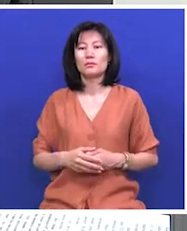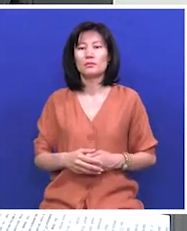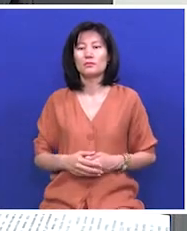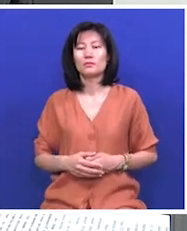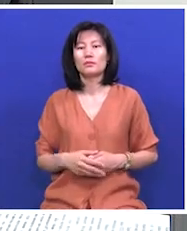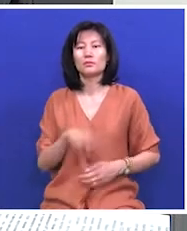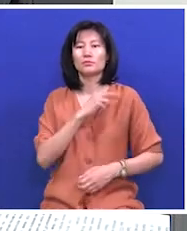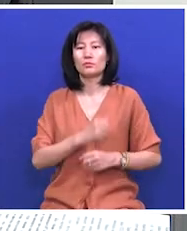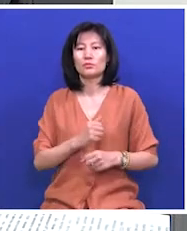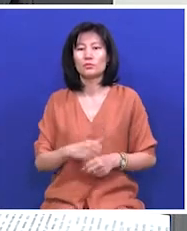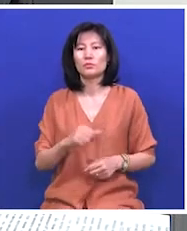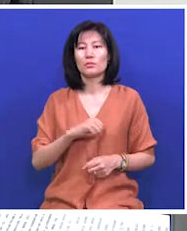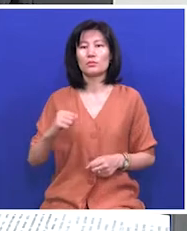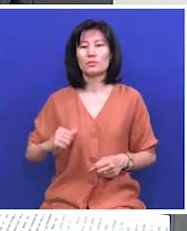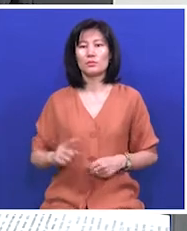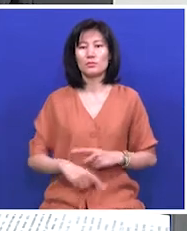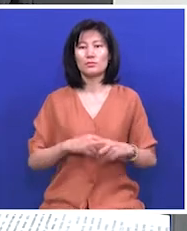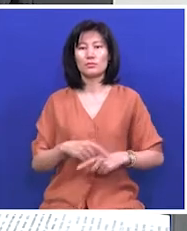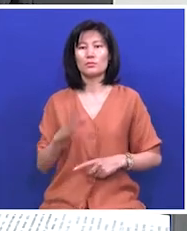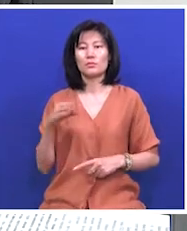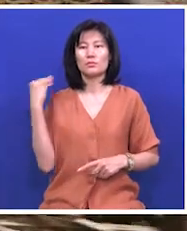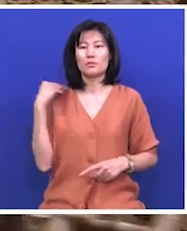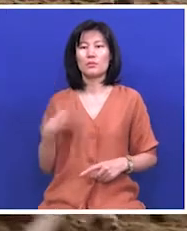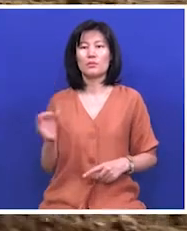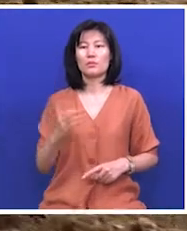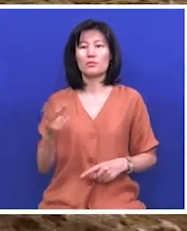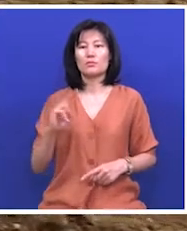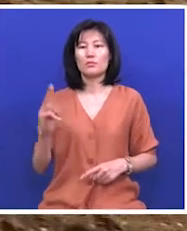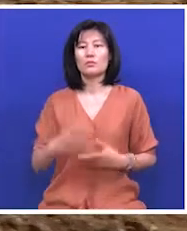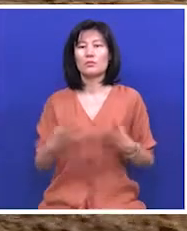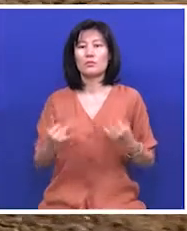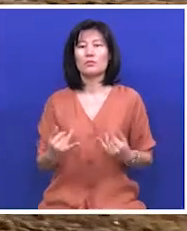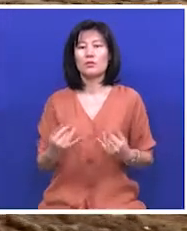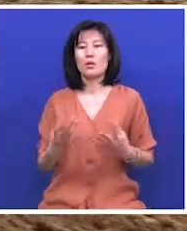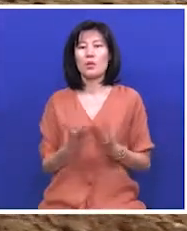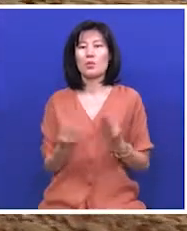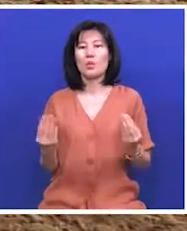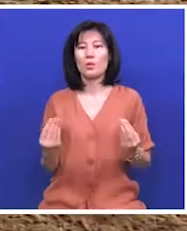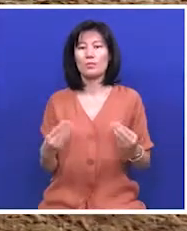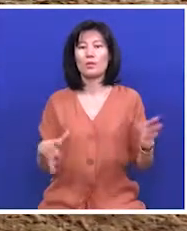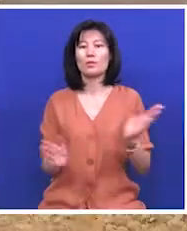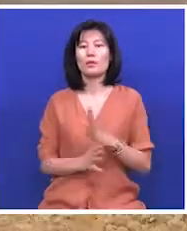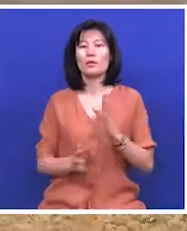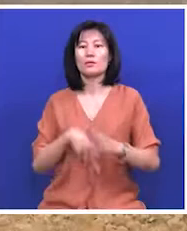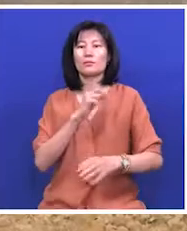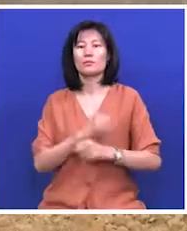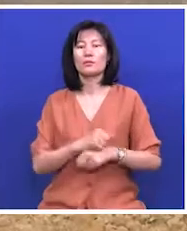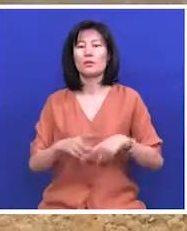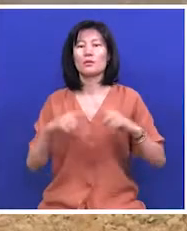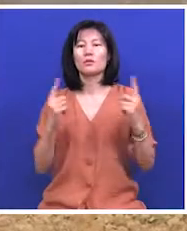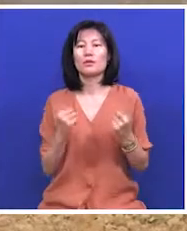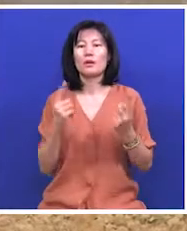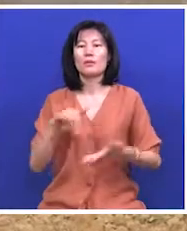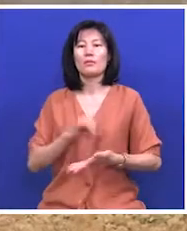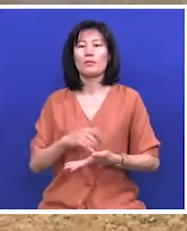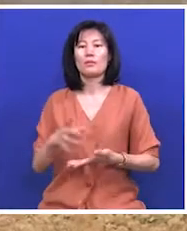жатыр. Жұмыстар өз деңгейінде жүргізіліп жатыр. Түркістан облысының шаруалары үшін биылғы көктемгі дала жұмыстарына бағытталған